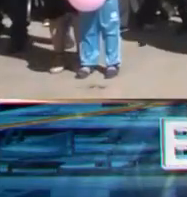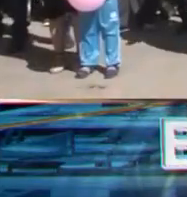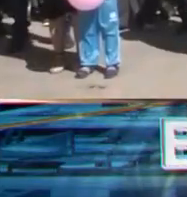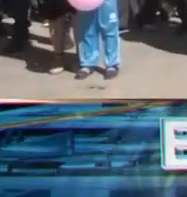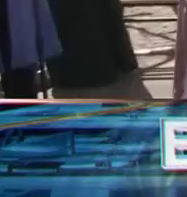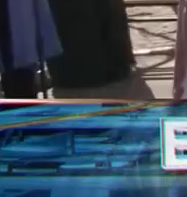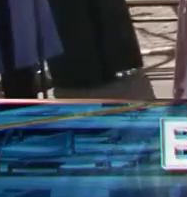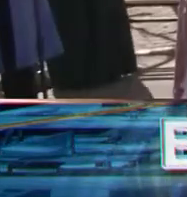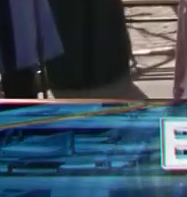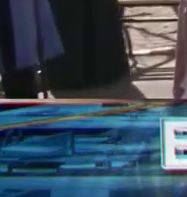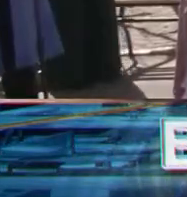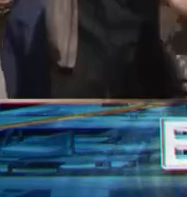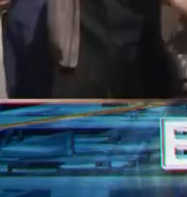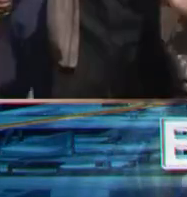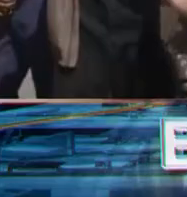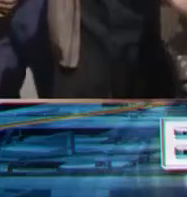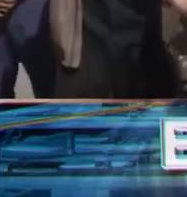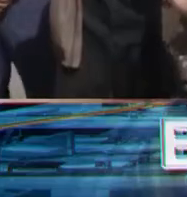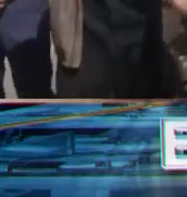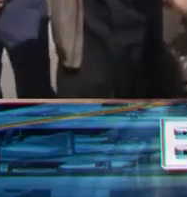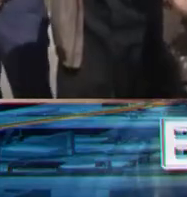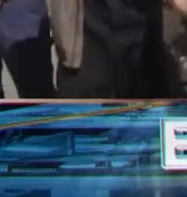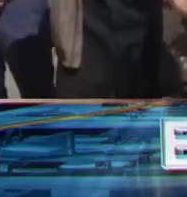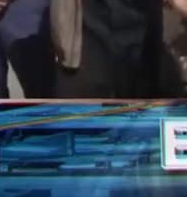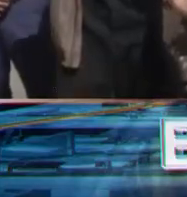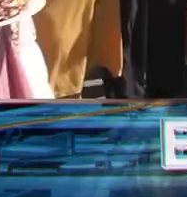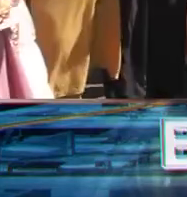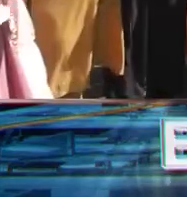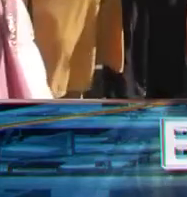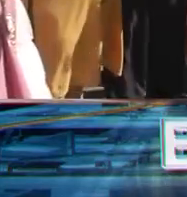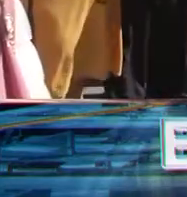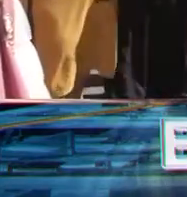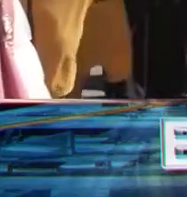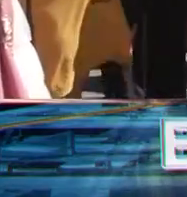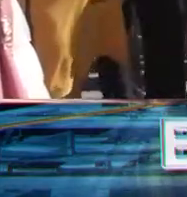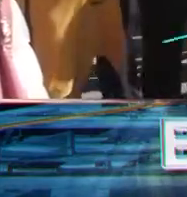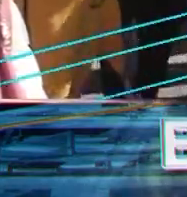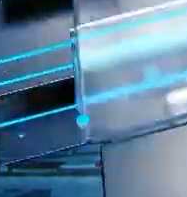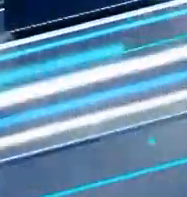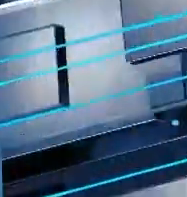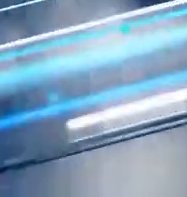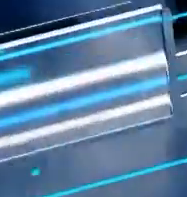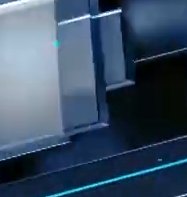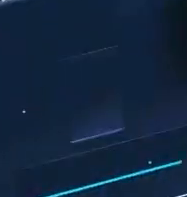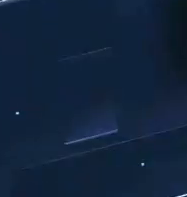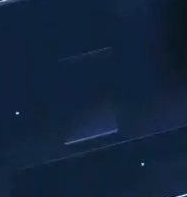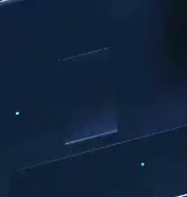Алтын күздегі қоныс тойы Есік қаласында 60 пәтерлі тұрғын үй қолданысқа берілді.